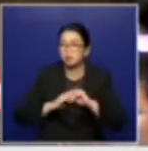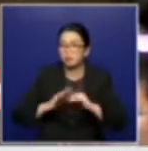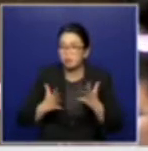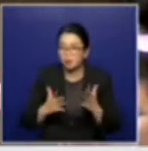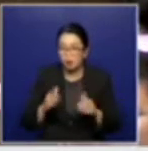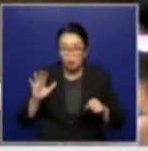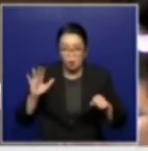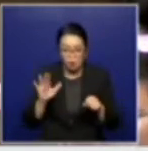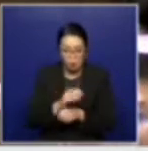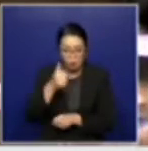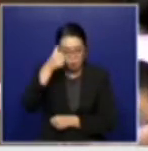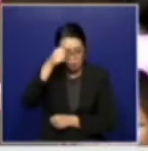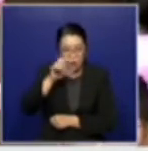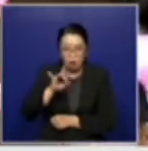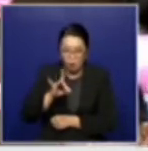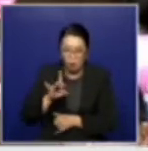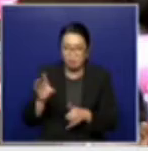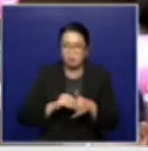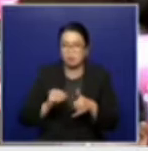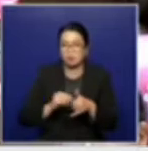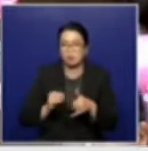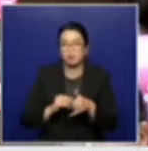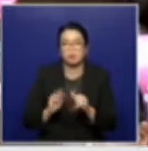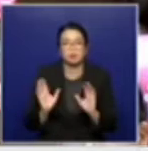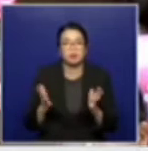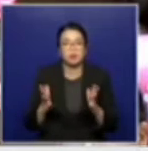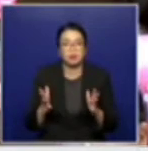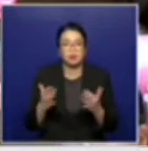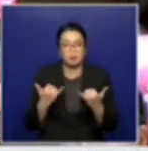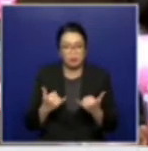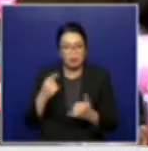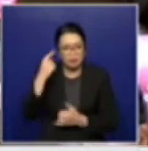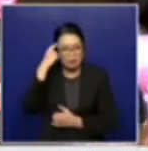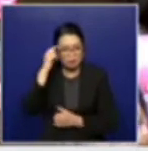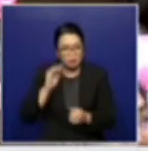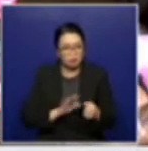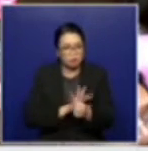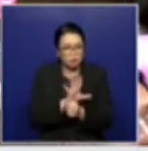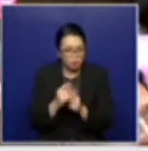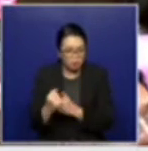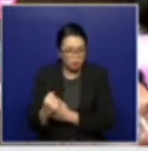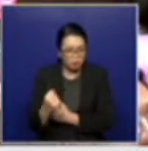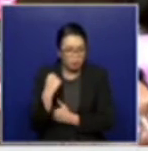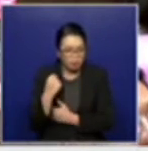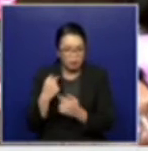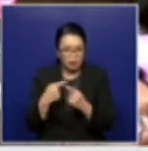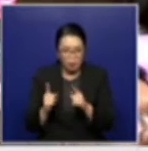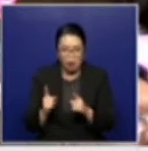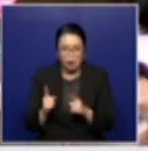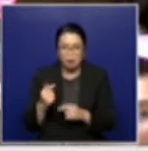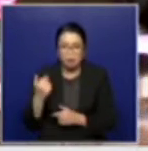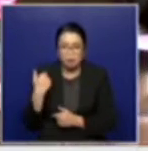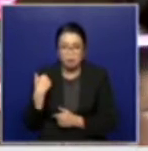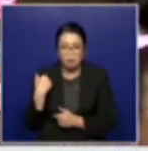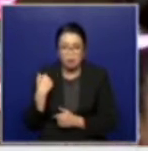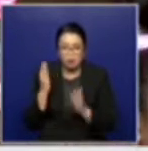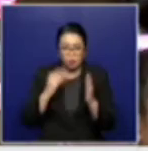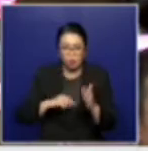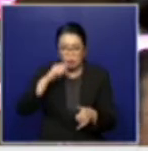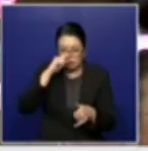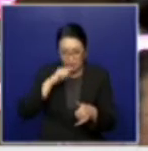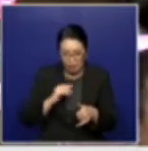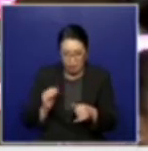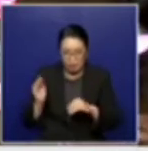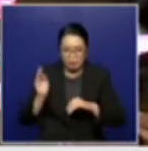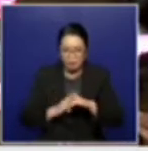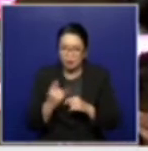านครับเราคิดว่าเราจะปลอดภัยกับเรื่องดังกล่าวนี้กลับมีผู้ติดเชื้อภายในประเทศเพิ่มขึ้นอีกห